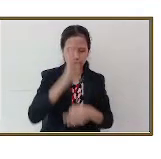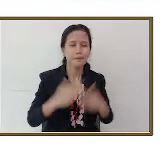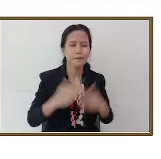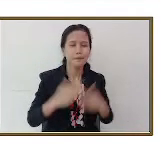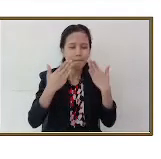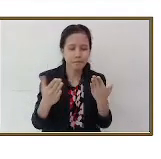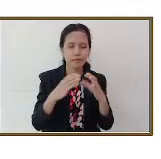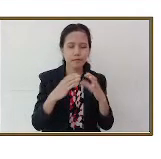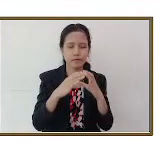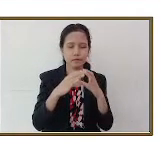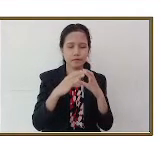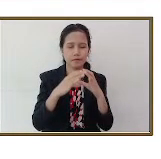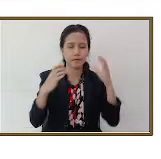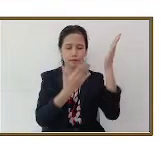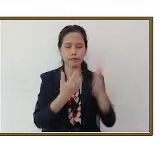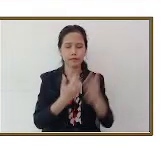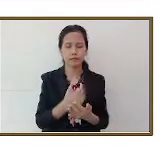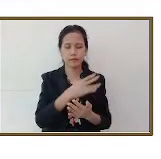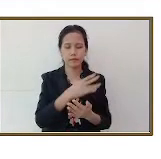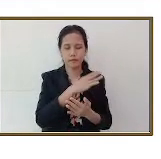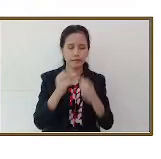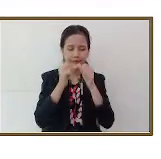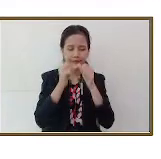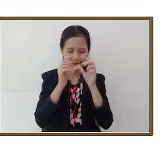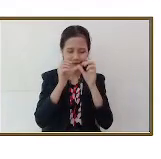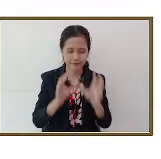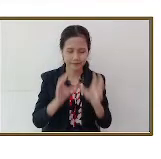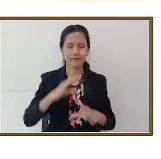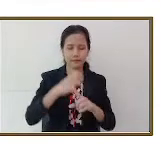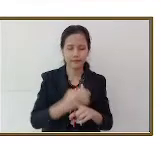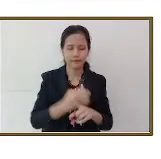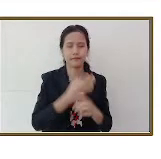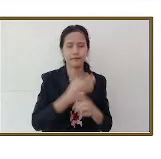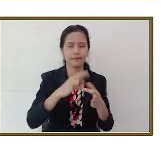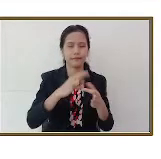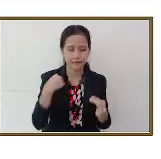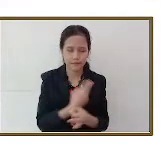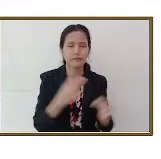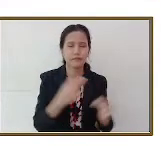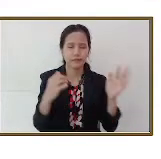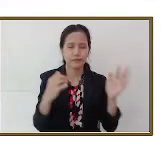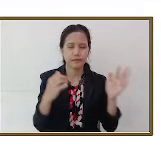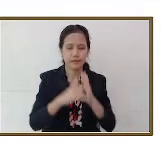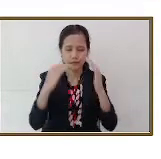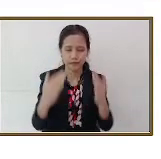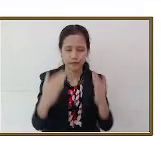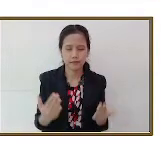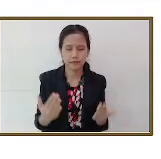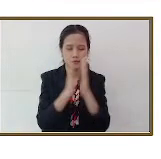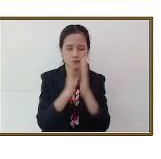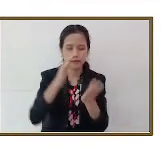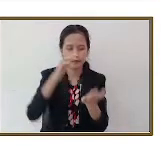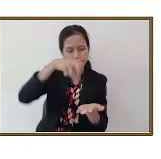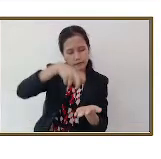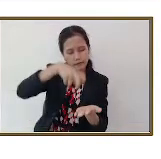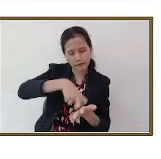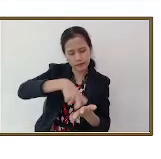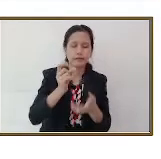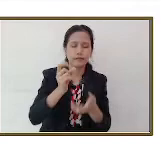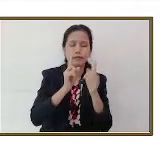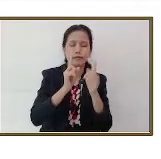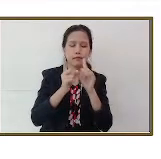Salamat po, O Diyos. Pagpalain niyo po ang bawat isa. Tikluptuhod po sila na lumapit po sa inyo.